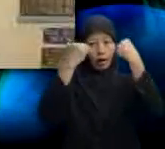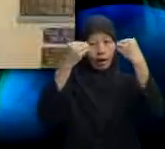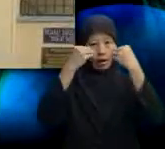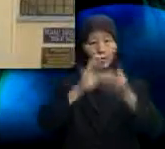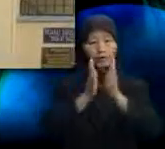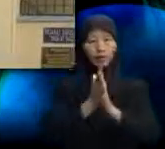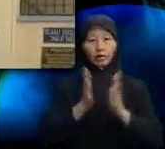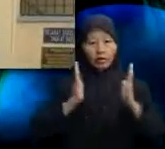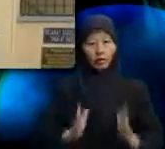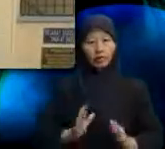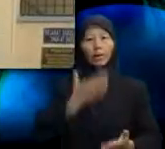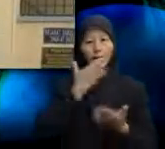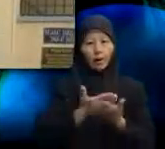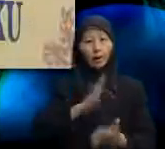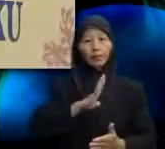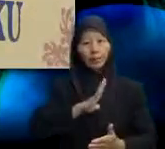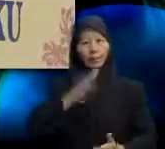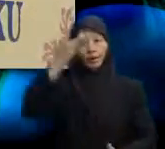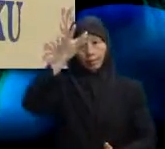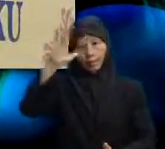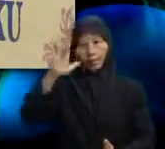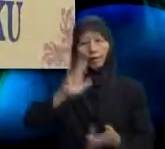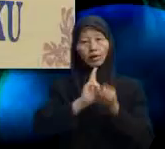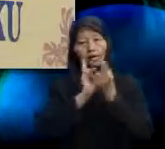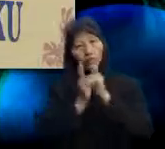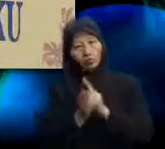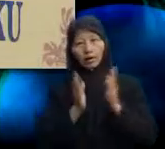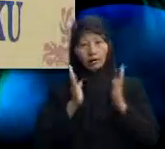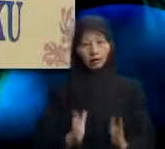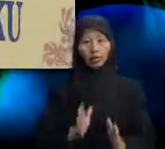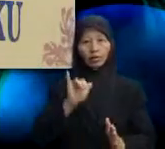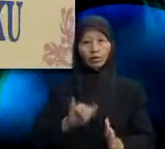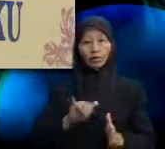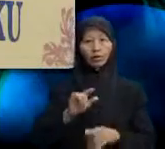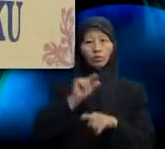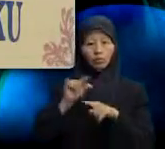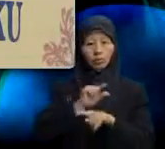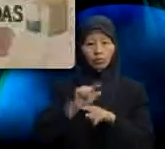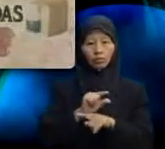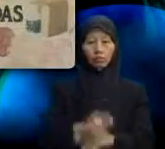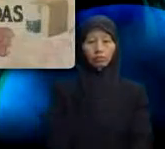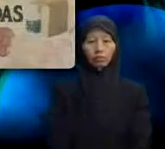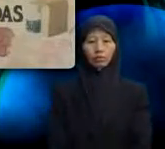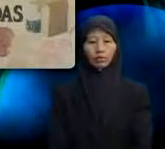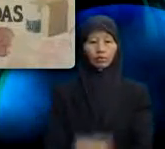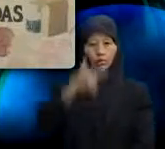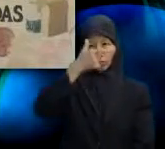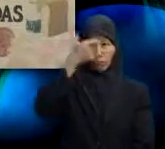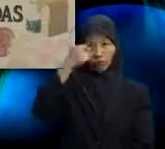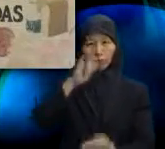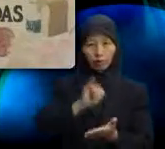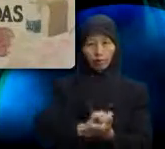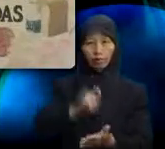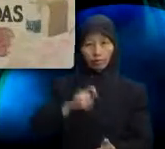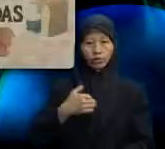dididik menjadi seorang yang bersopan, pandai dan berubah menjadi seorang yang berguna. Sebab itulah